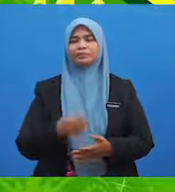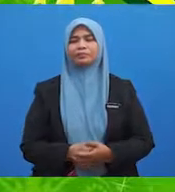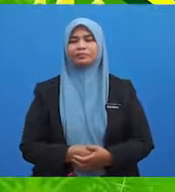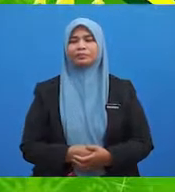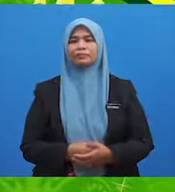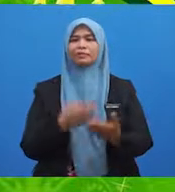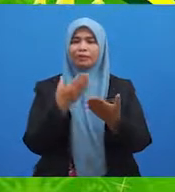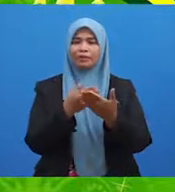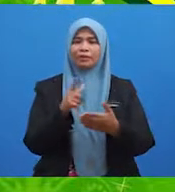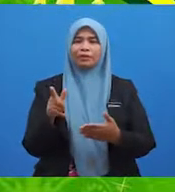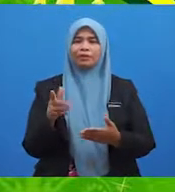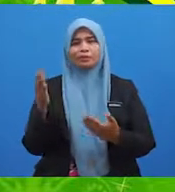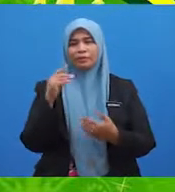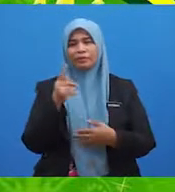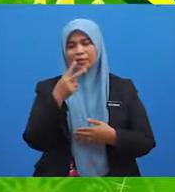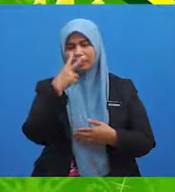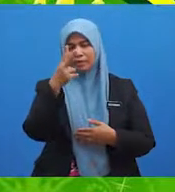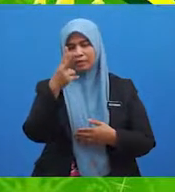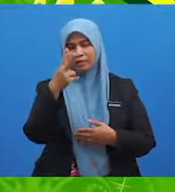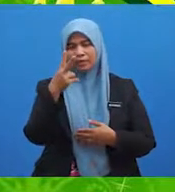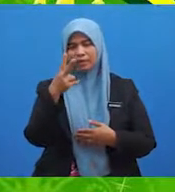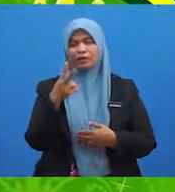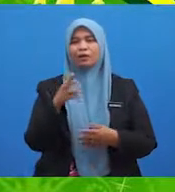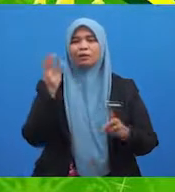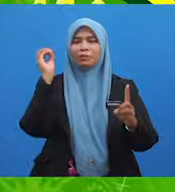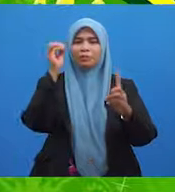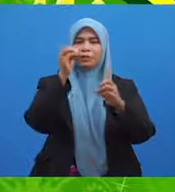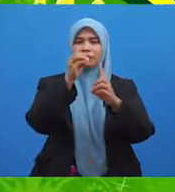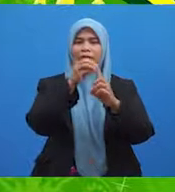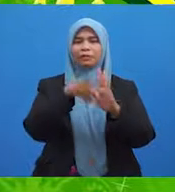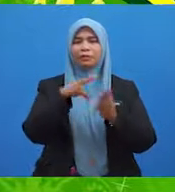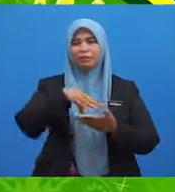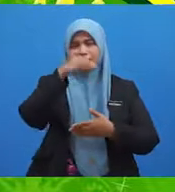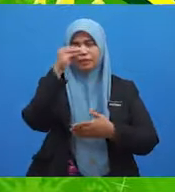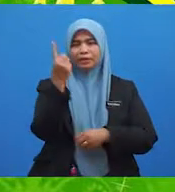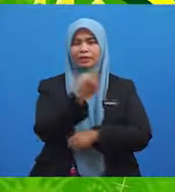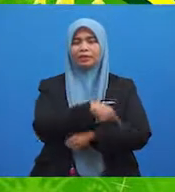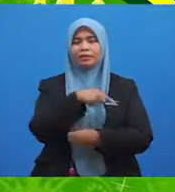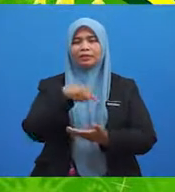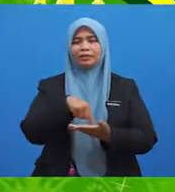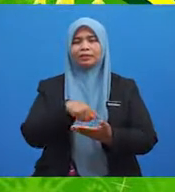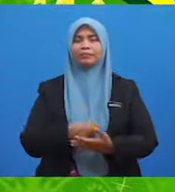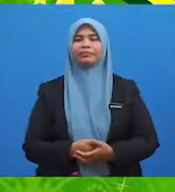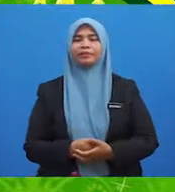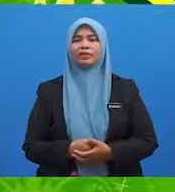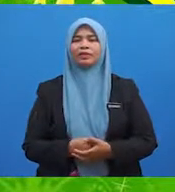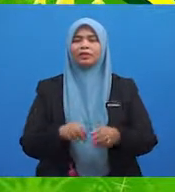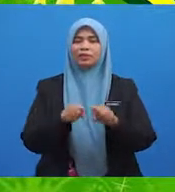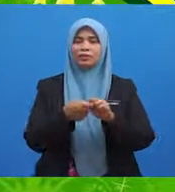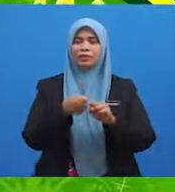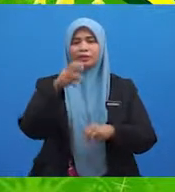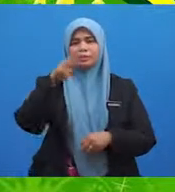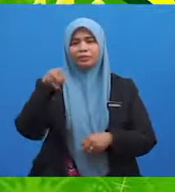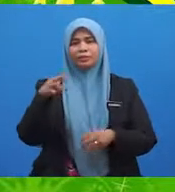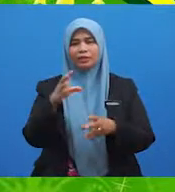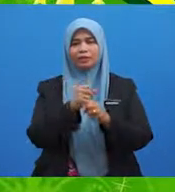Baiklah, jom kita lihat terlebih dahulu objektif pembelajaran hari ini agar murid-murid